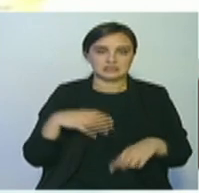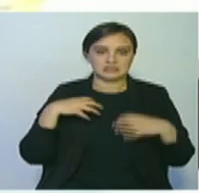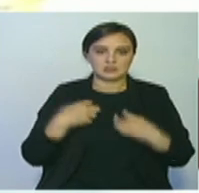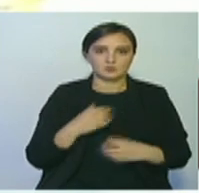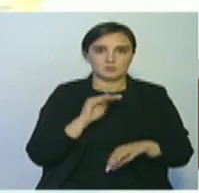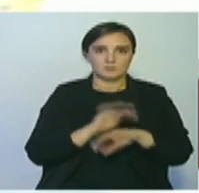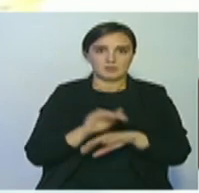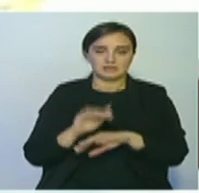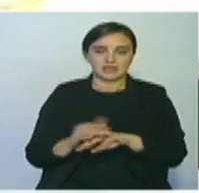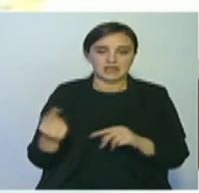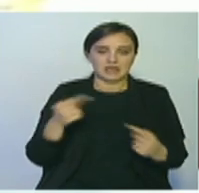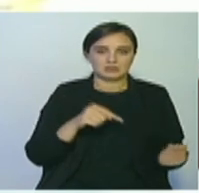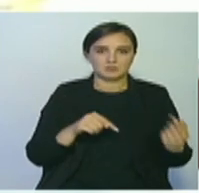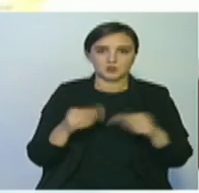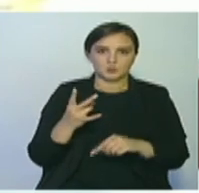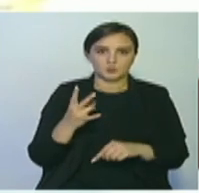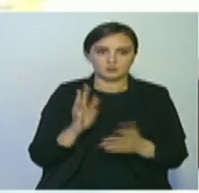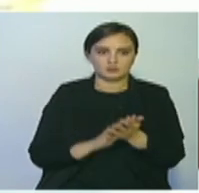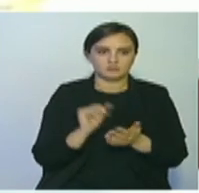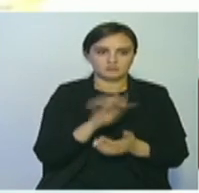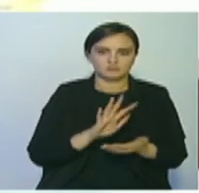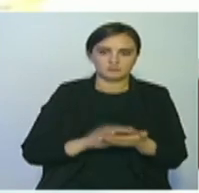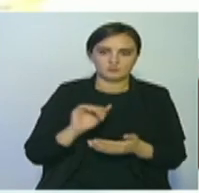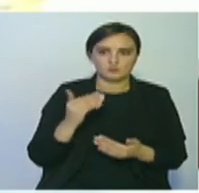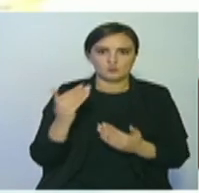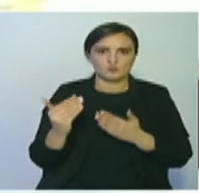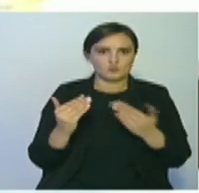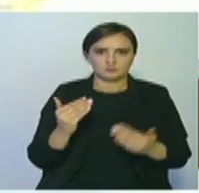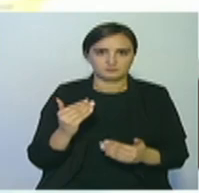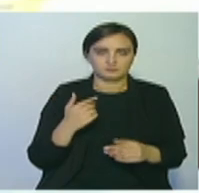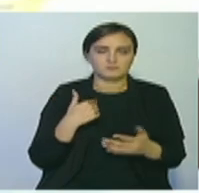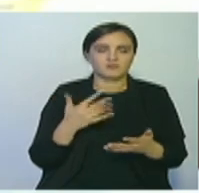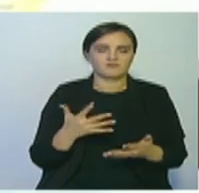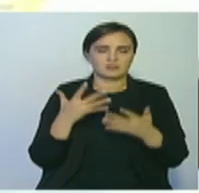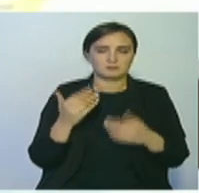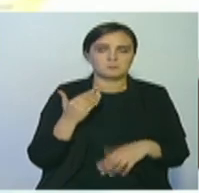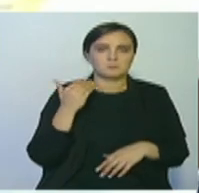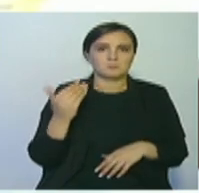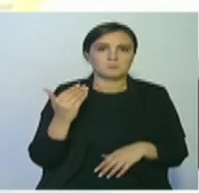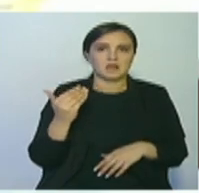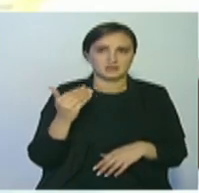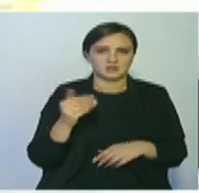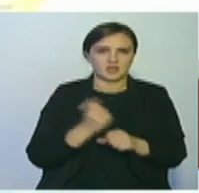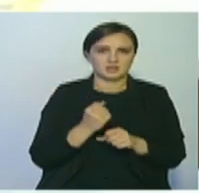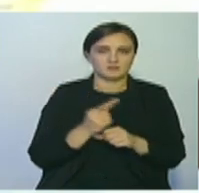სამწუხარო ფაქტები, რომ ერთმანეთს უნდა მივაწეროთ, ალბათ არასწორია და ეს მათი ხელწერაა, მე მესმის მაგის იქით არიციან არაფერი, არ აქვთ გეგმა.